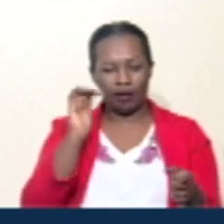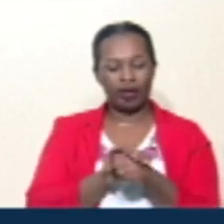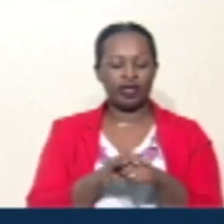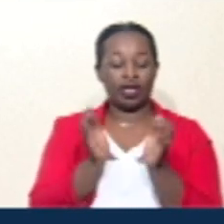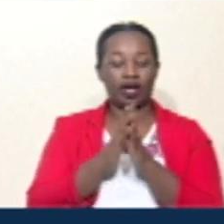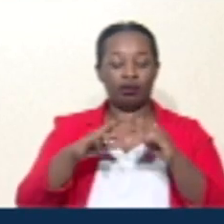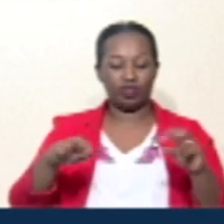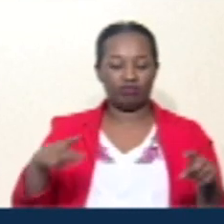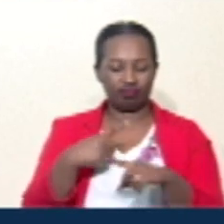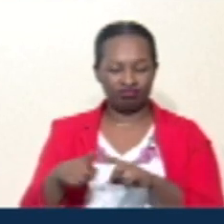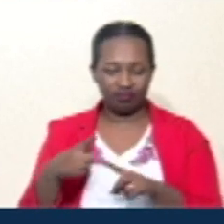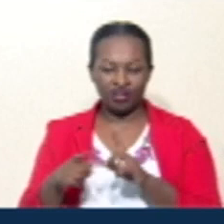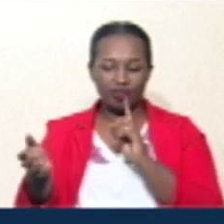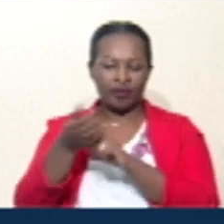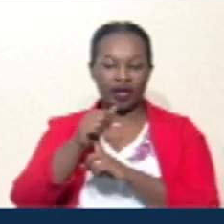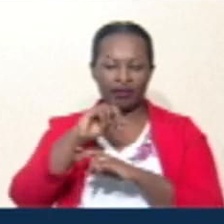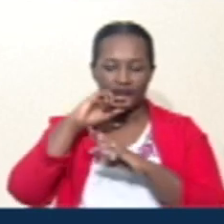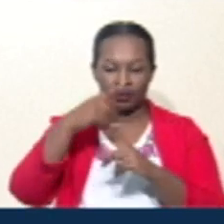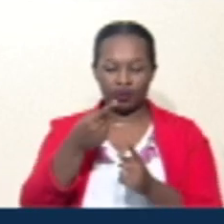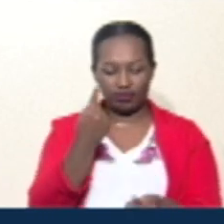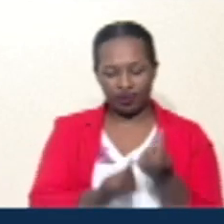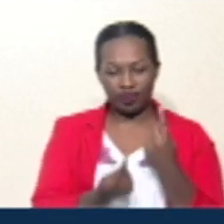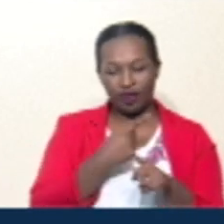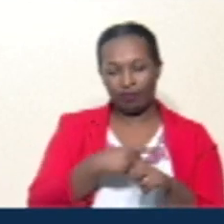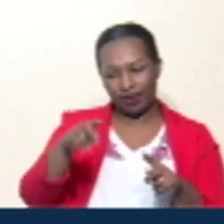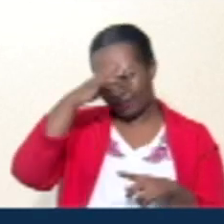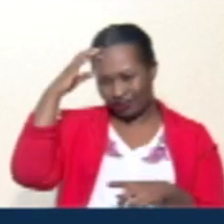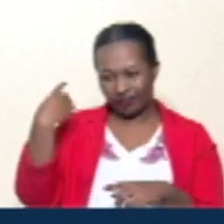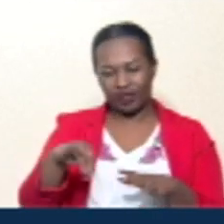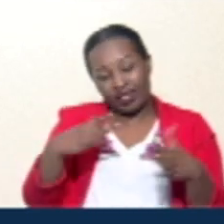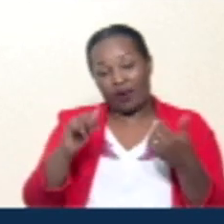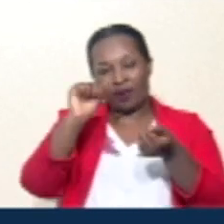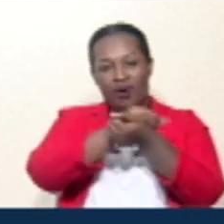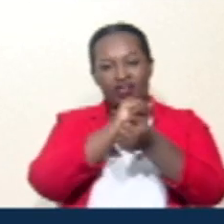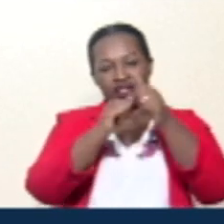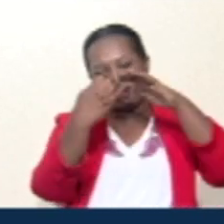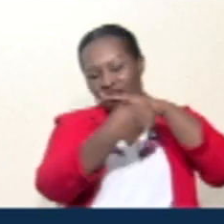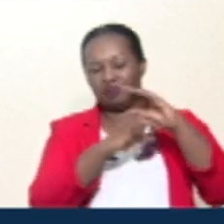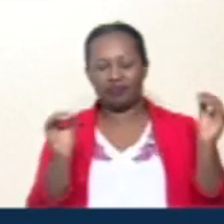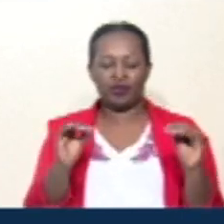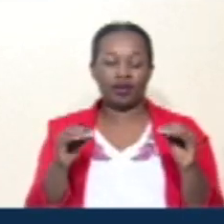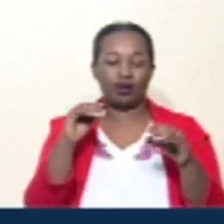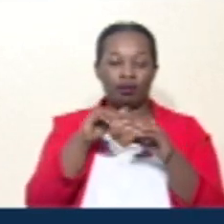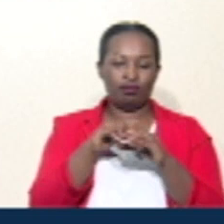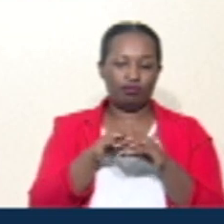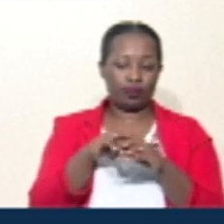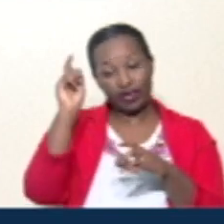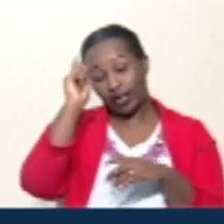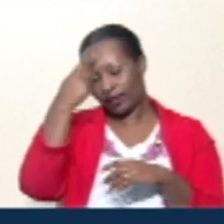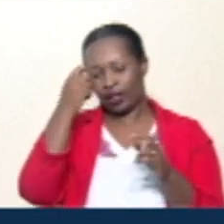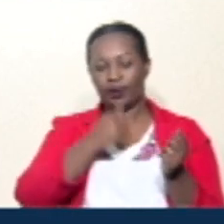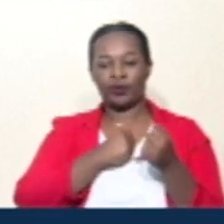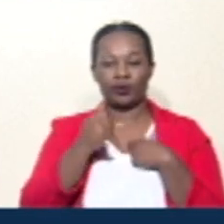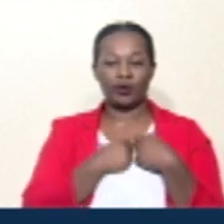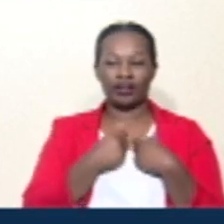butandukanye kugira ngo haboneke ibindi bisubizo byo guteka ariko tutabangamiye n'ibidukikije. So ni urugendo rero dufatanyamo n'abafatanyabikorwa batandukanye. Leta y'u Rwanda yihaye